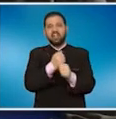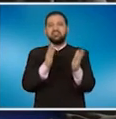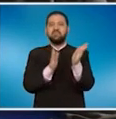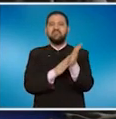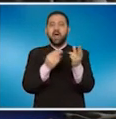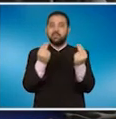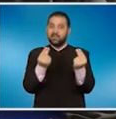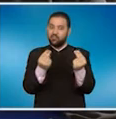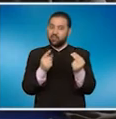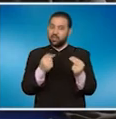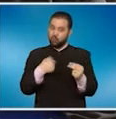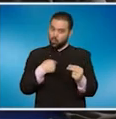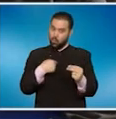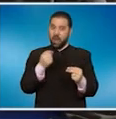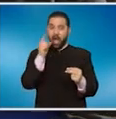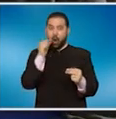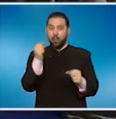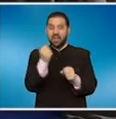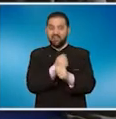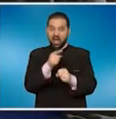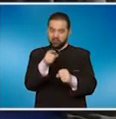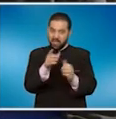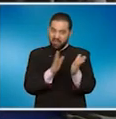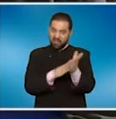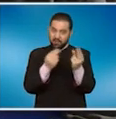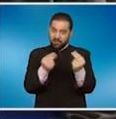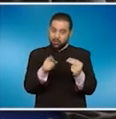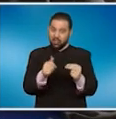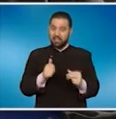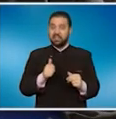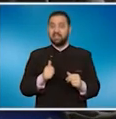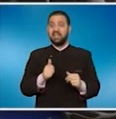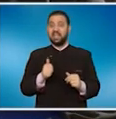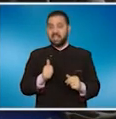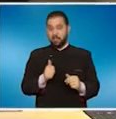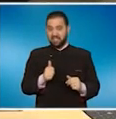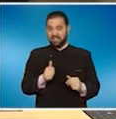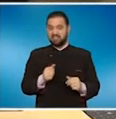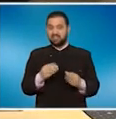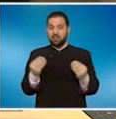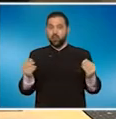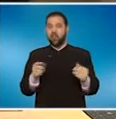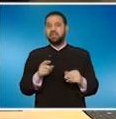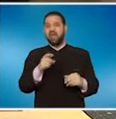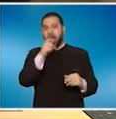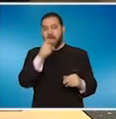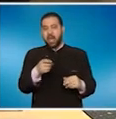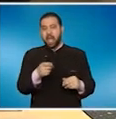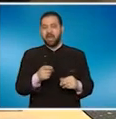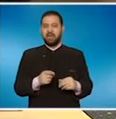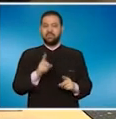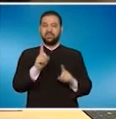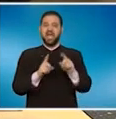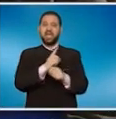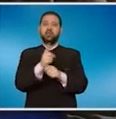acestea tu le faci pe ele și ele te păzesc pe tine, te feresc de foarte multe rele, dacă tu lucrezi faptele cele